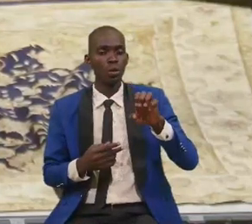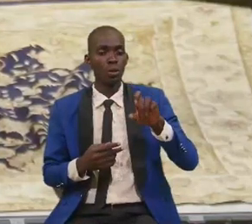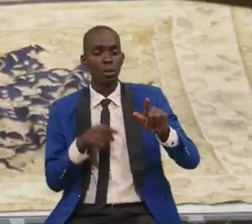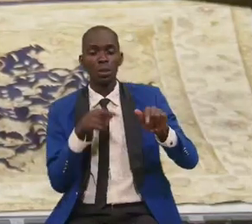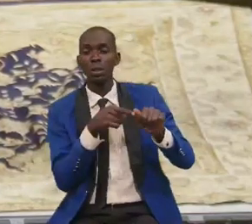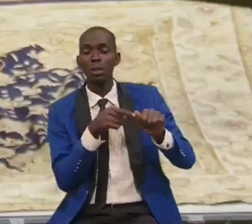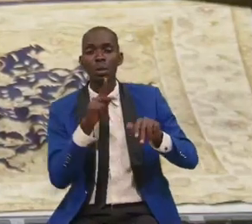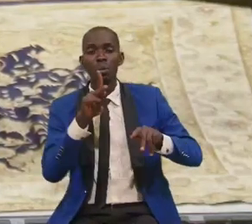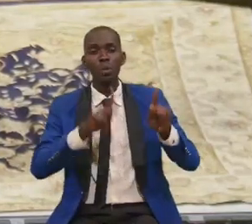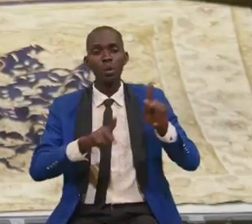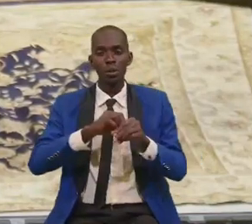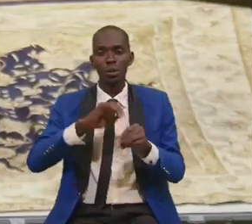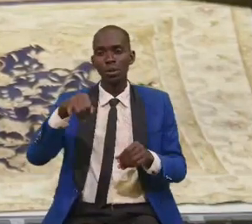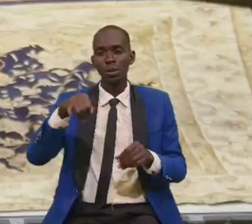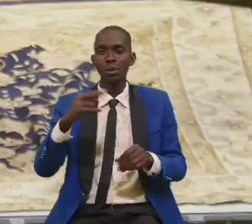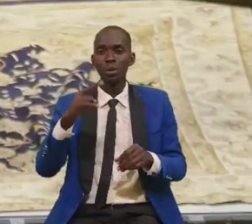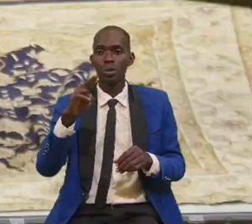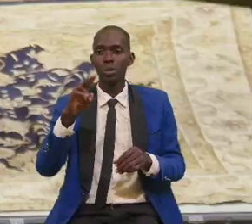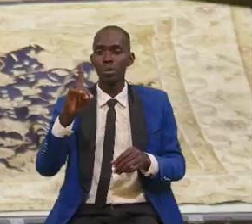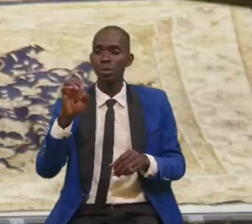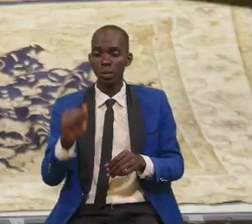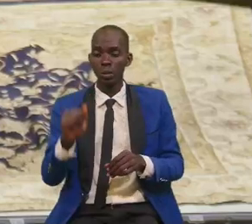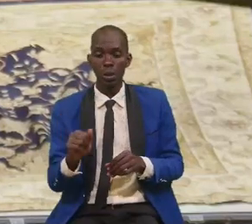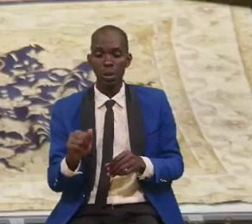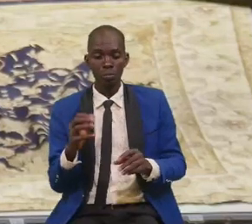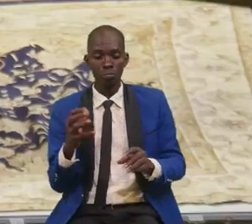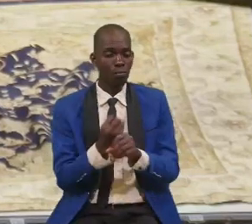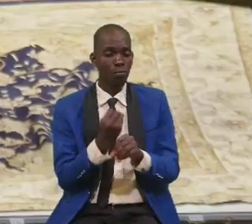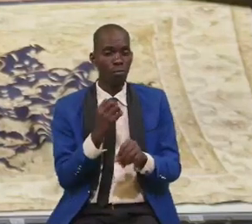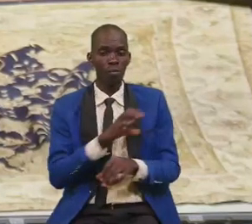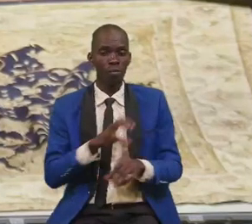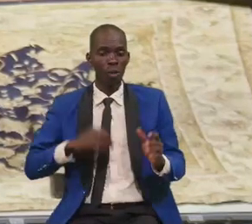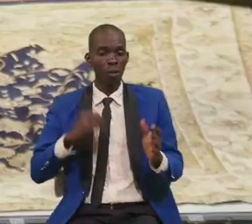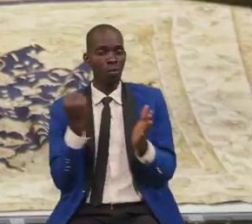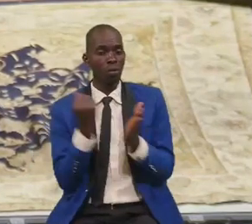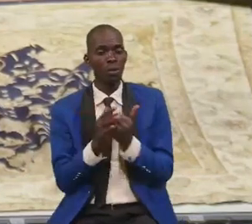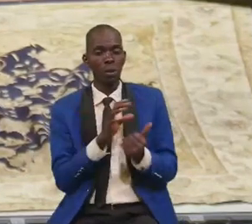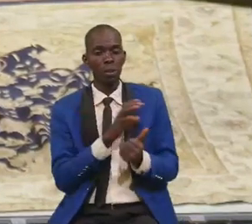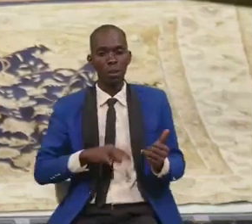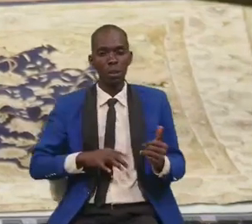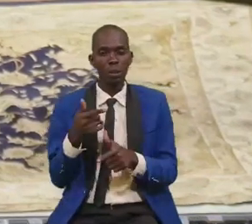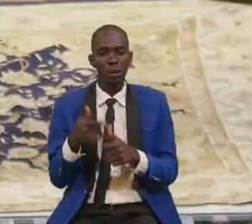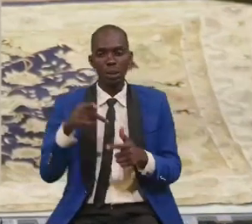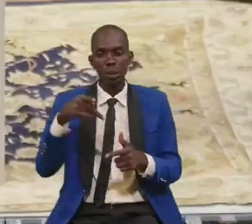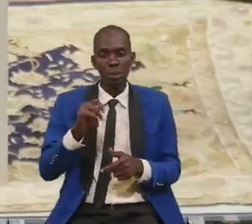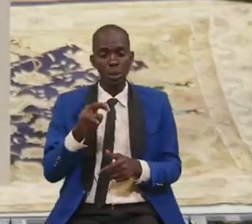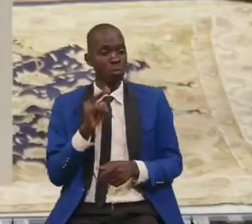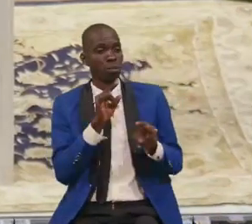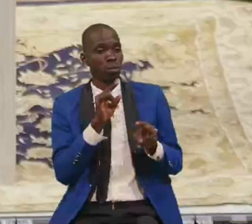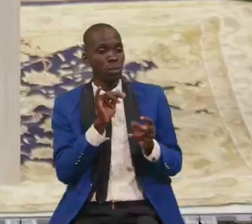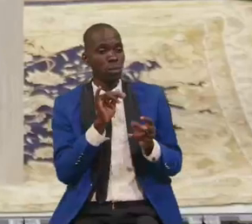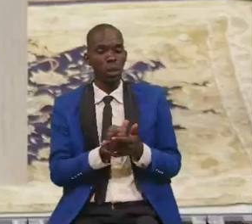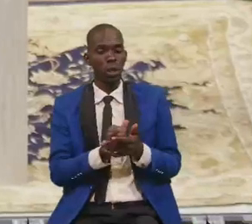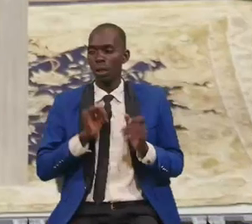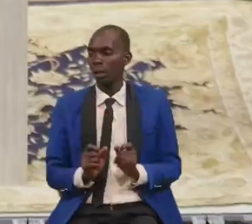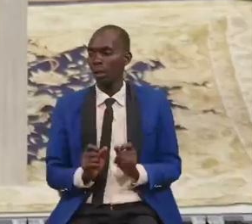cloué. Et Pierre dit, s'ils peuvent le faire à lui, ah, je crains pour ma vie. Et il a dit, je